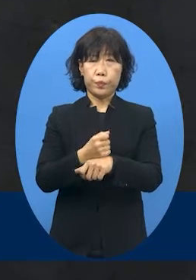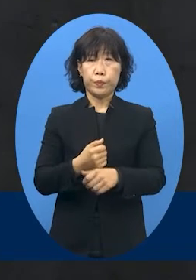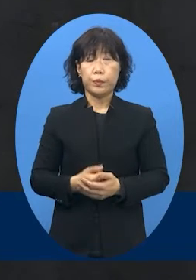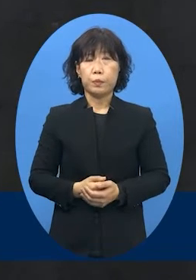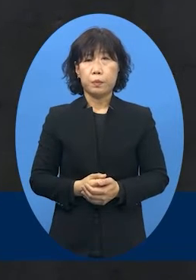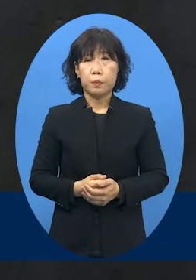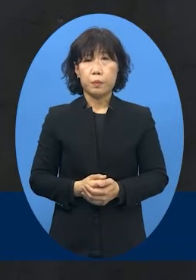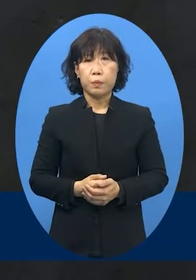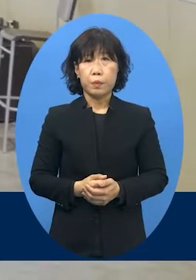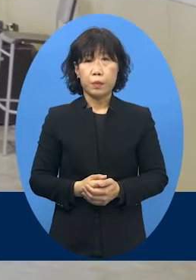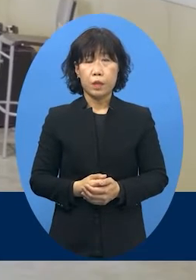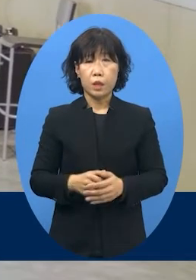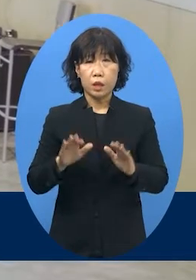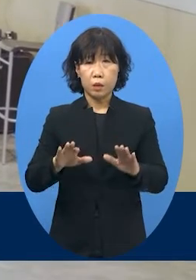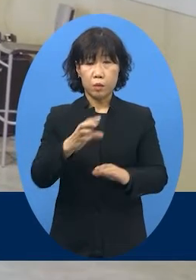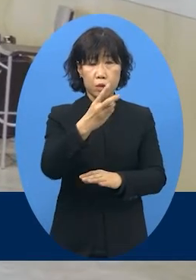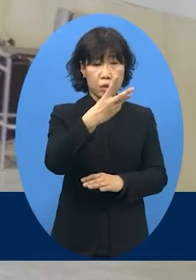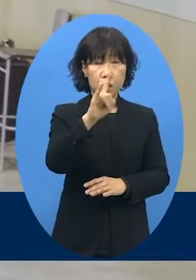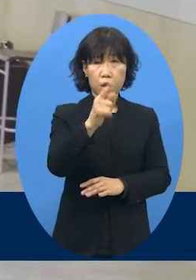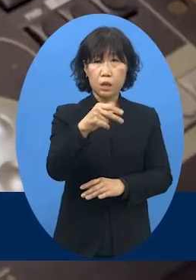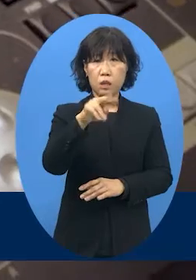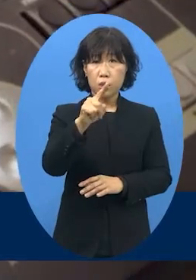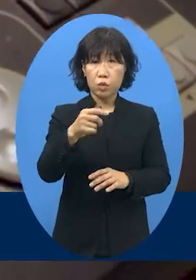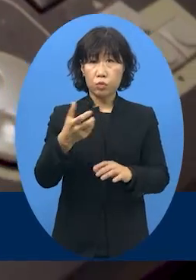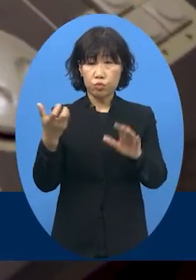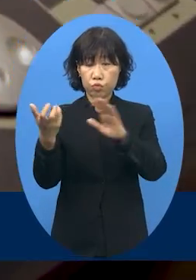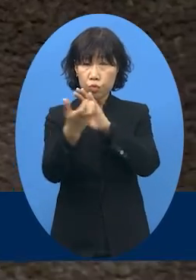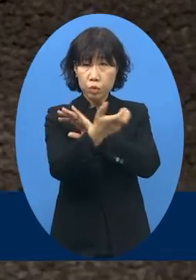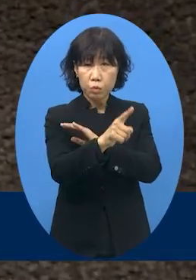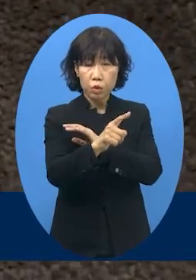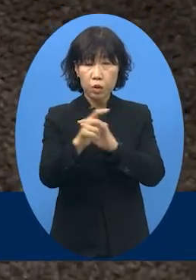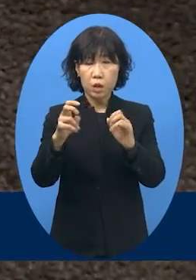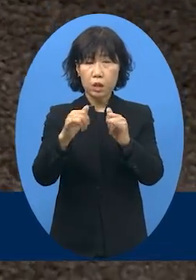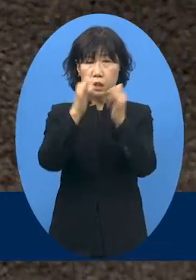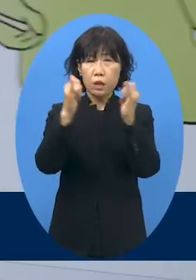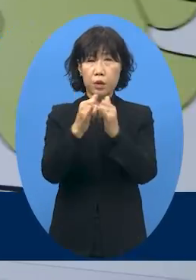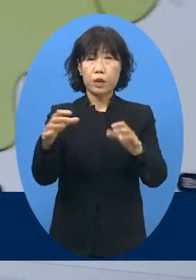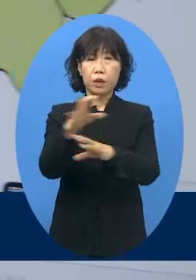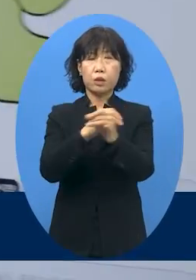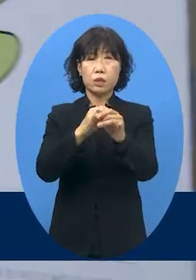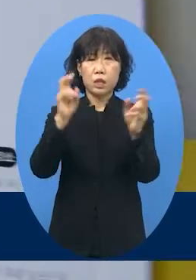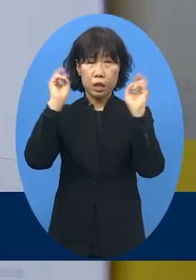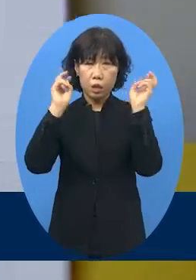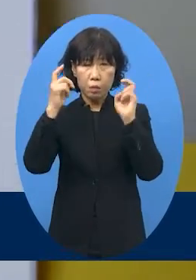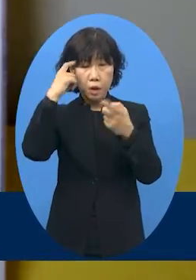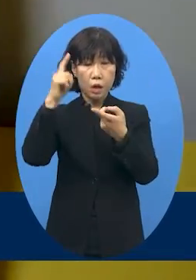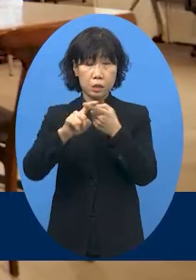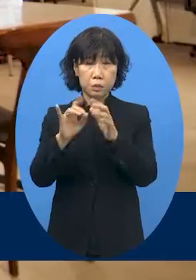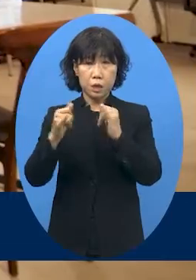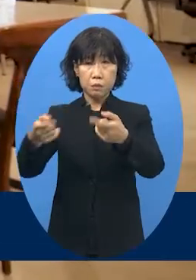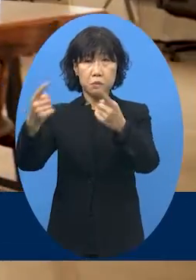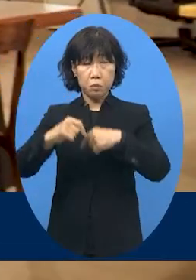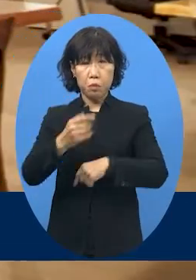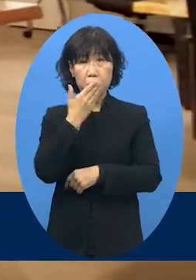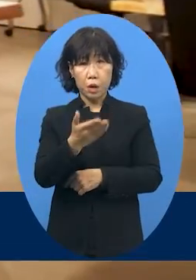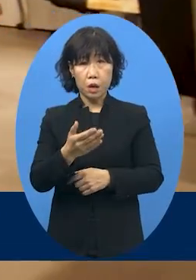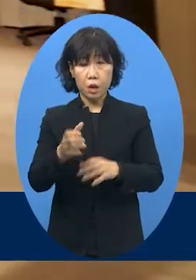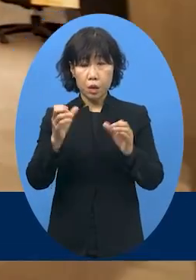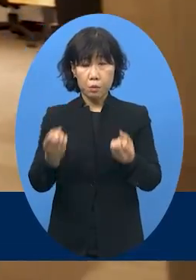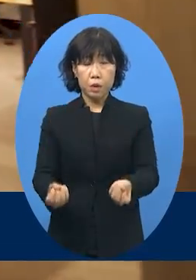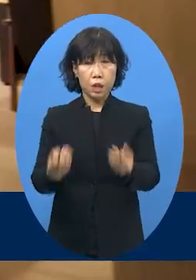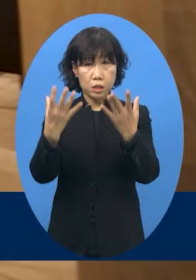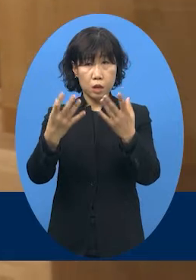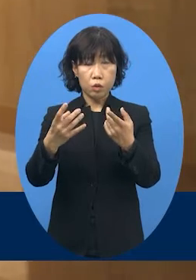이번엔 선도하는 구미는 물론 사회적경제기업의 관심 있는 누구나 참여가 가능하며 오는 이번 행사로